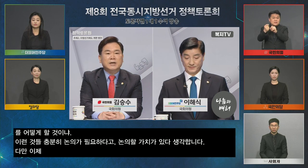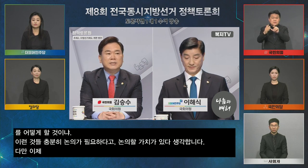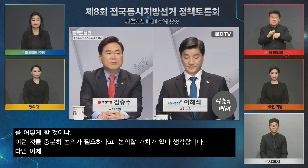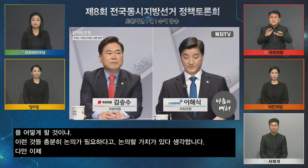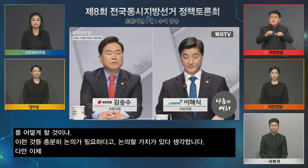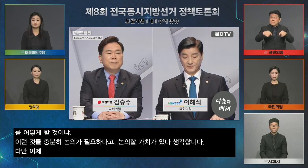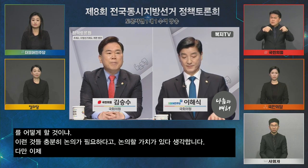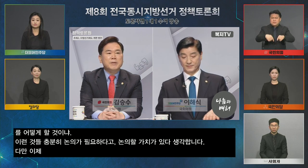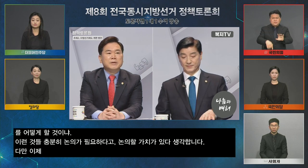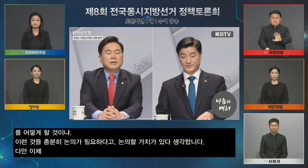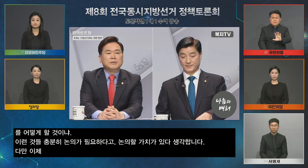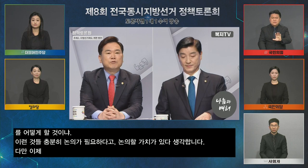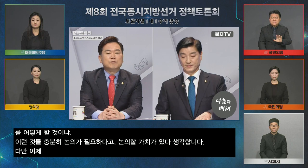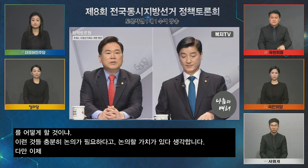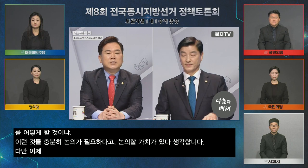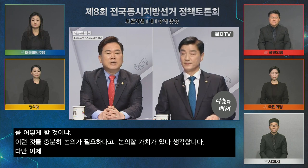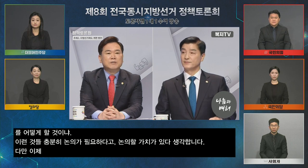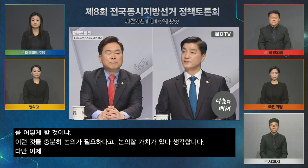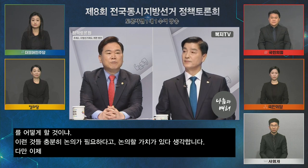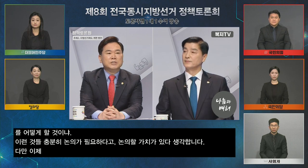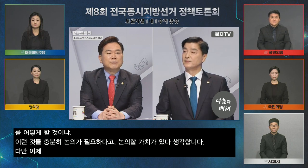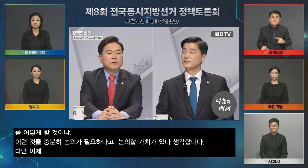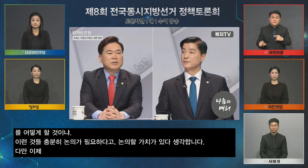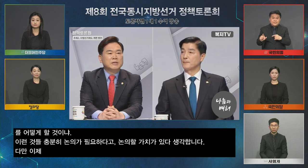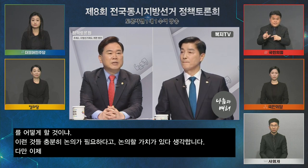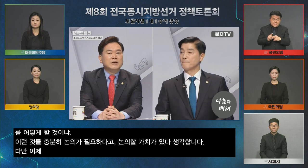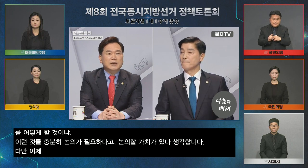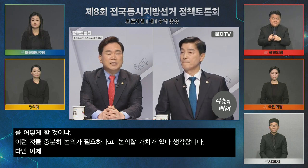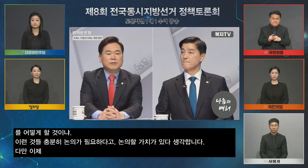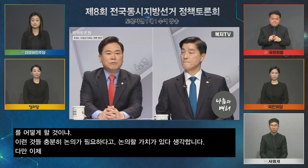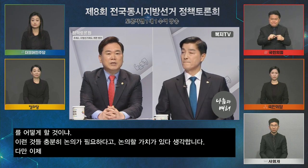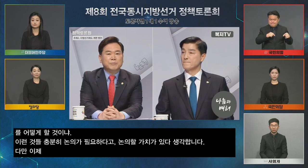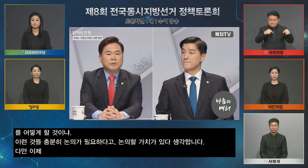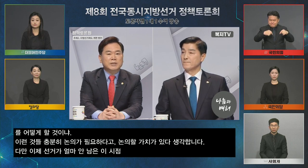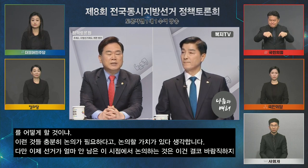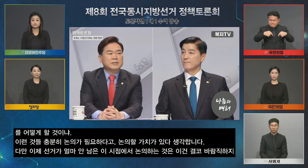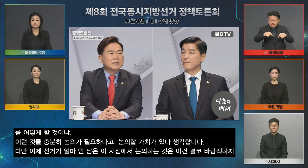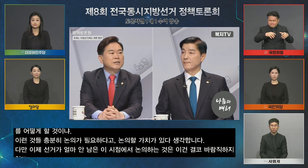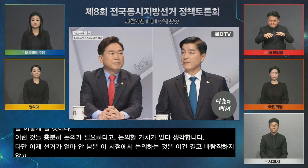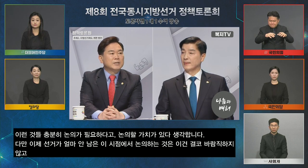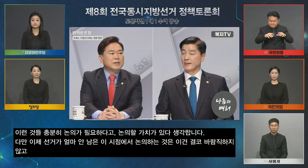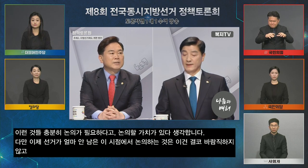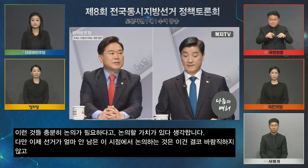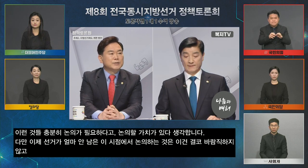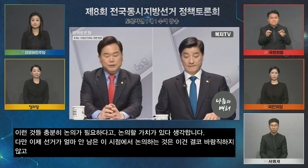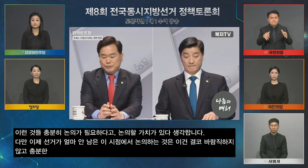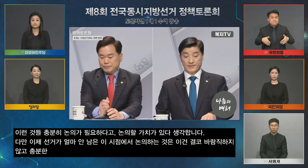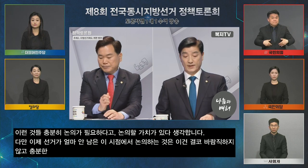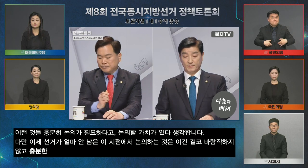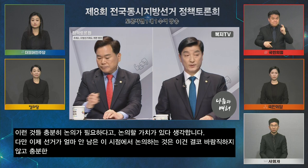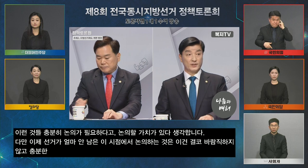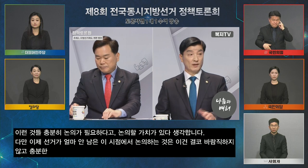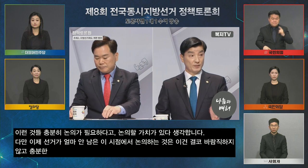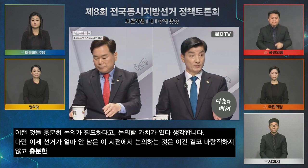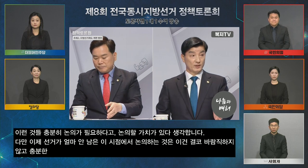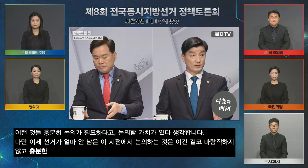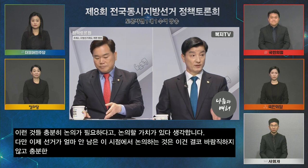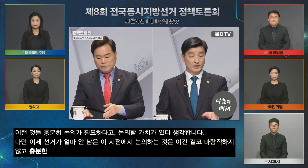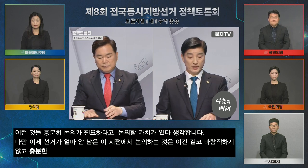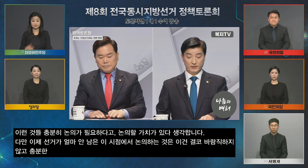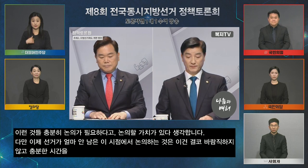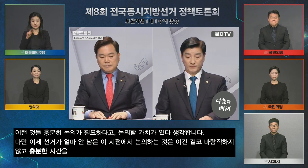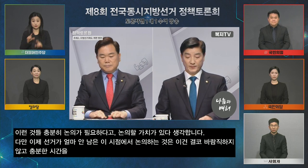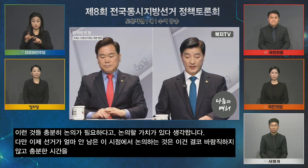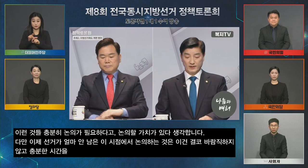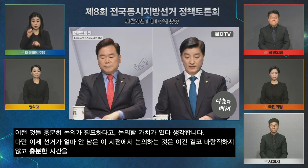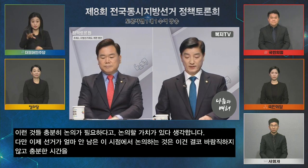바람직하지 않고 충분한 시간을 두고 심도 있게 이와 간에 논의가 필요하다 이렇게 생각을 합니다. 네 뭐 제가 한 말씀만 더